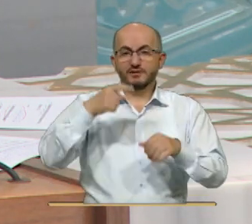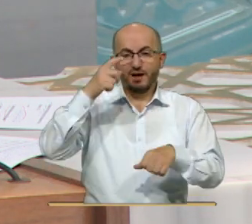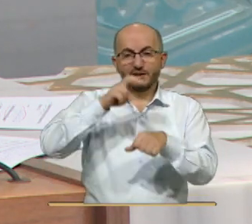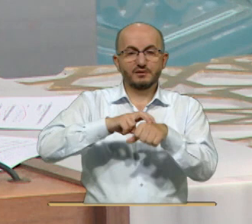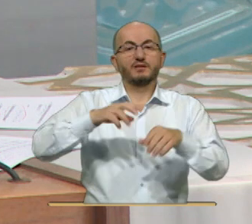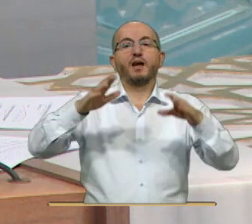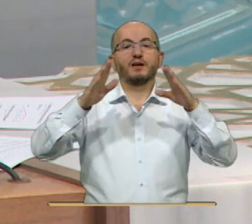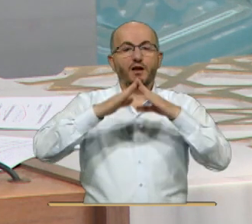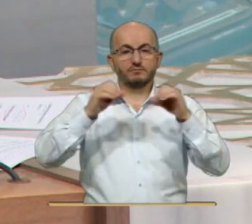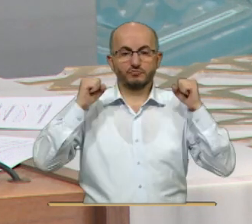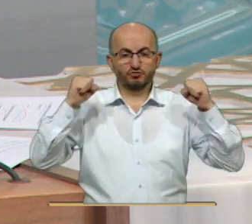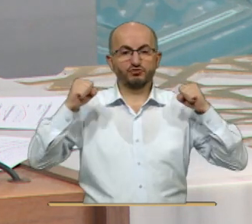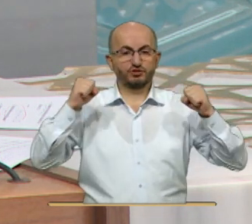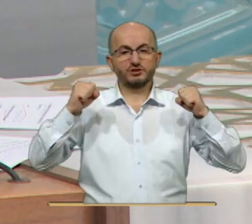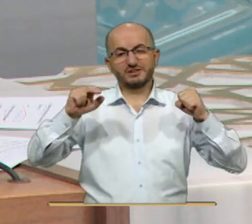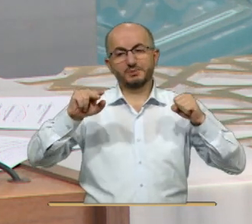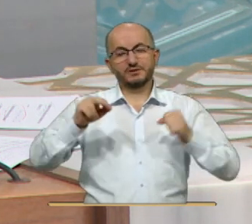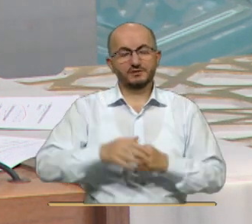ev diri gibidir.